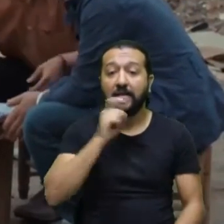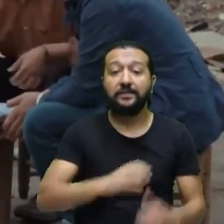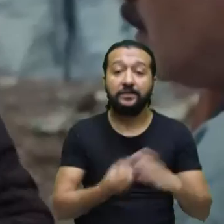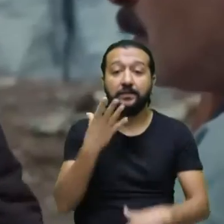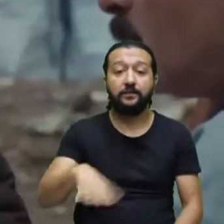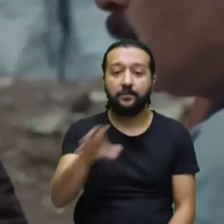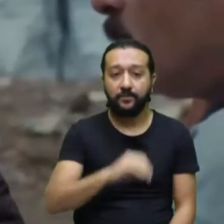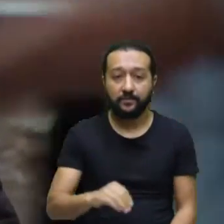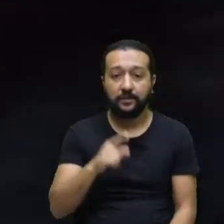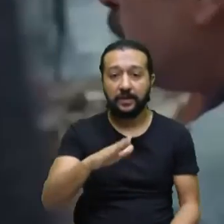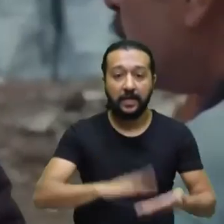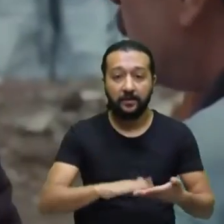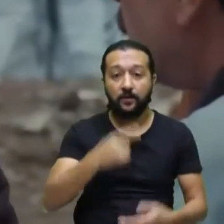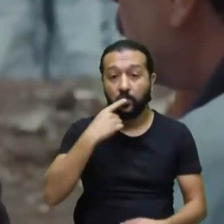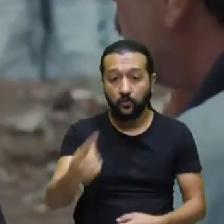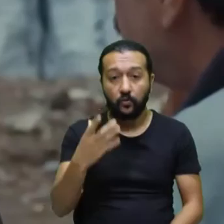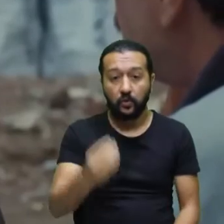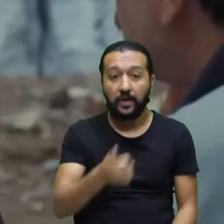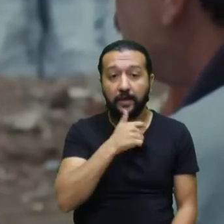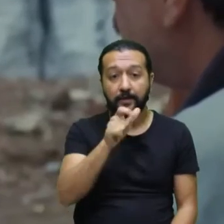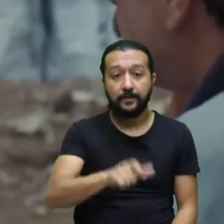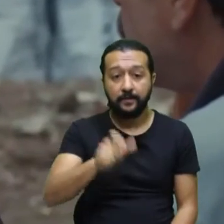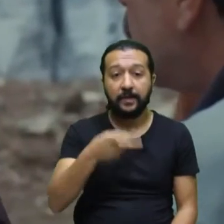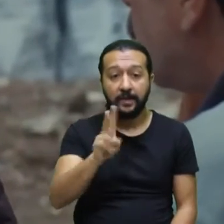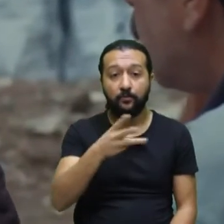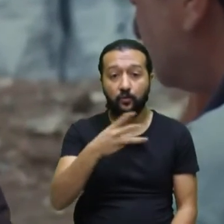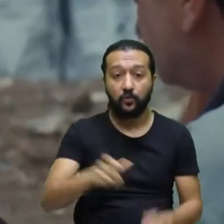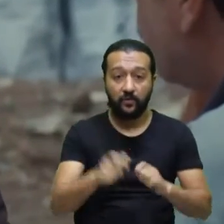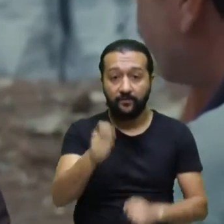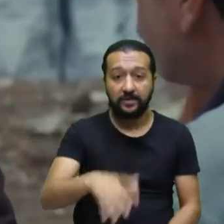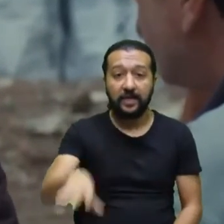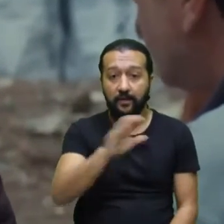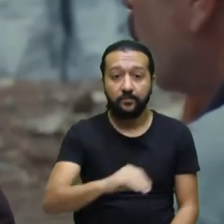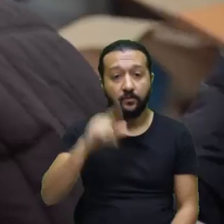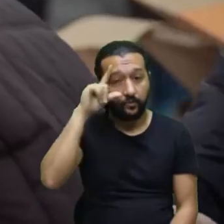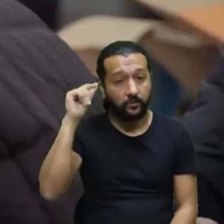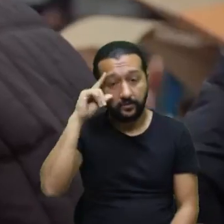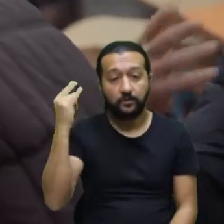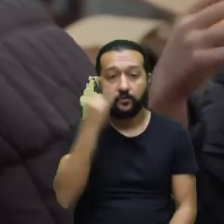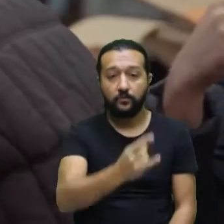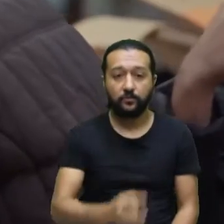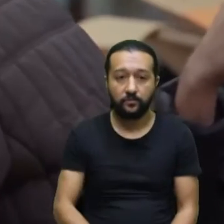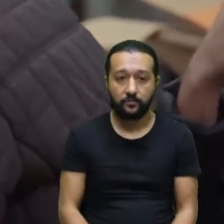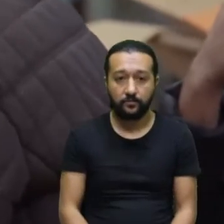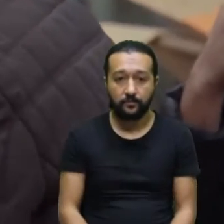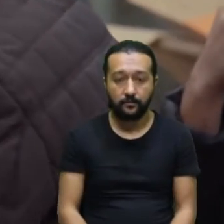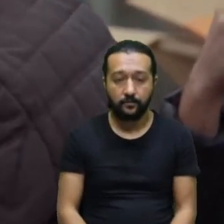boğulur gidersiniz hepiniz. Arkadaşlarınıza söyleyin. Adam başı 2000 euro verirseniz hepinizi Yunanistan'a götüreceğim.